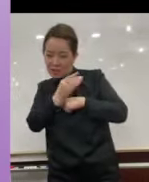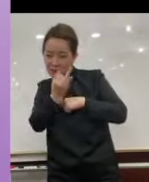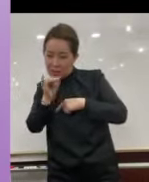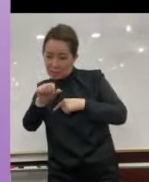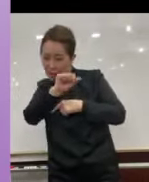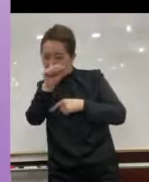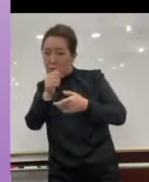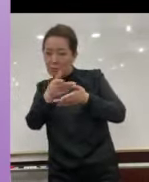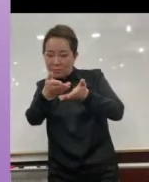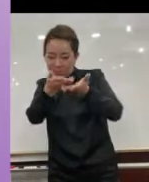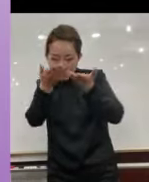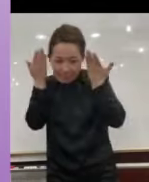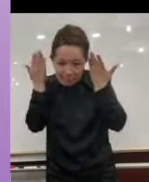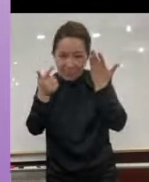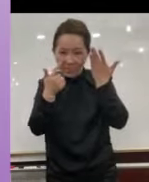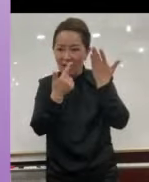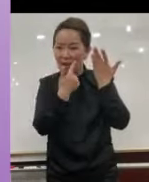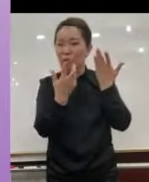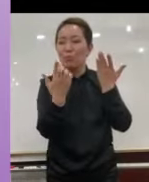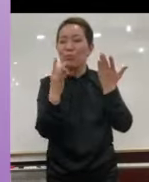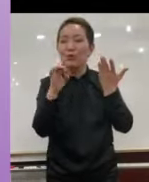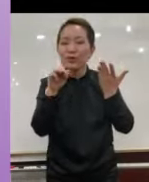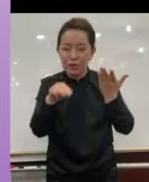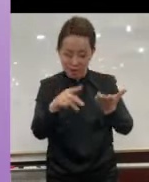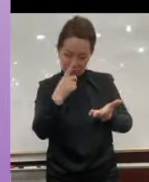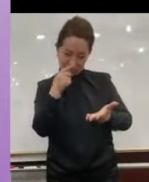авч үзэж яг энэ